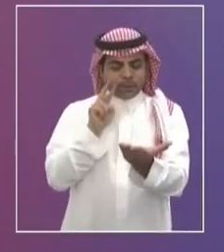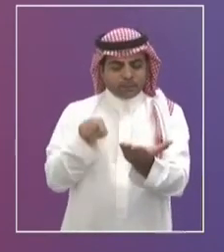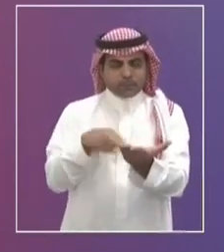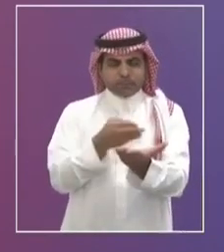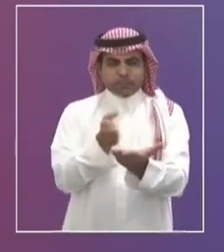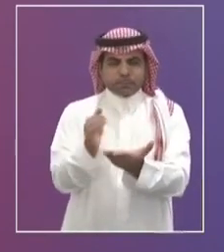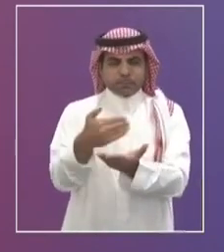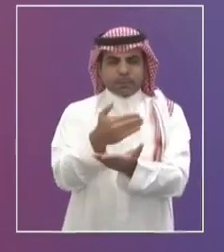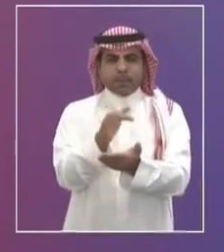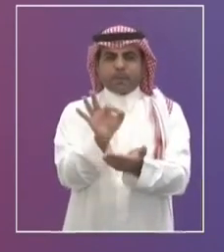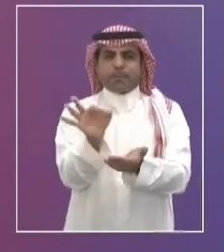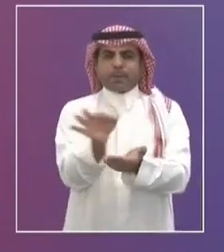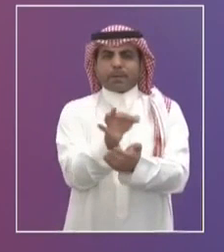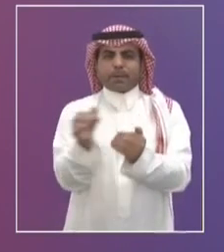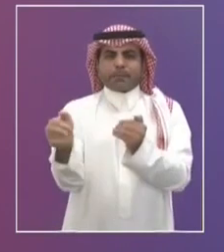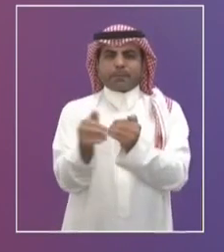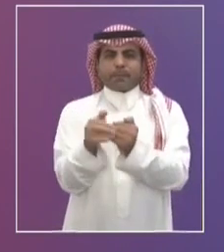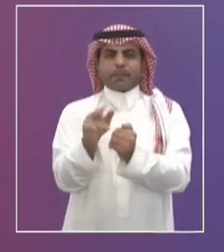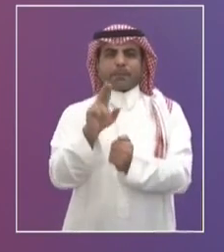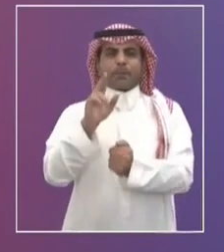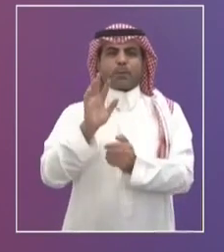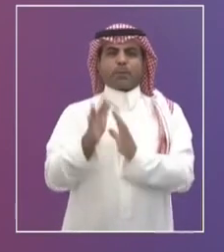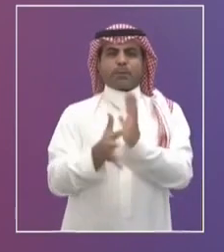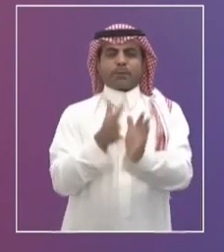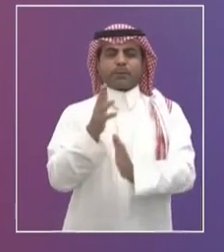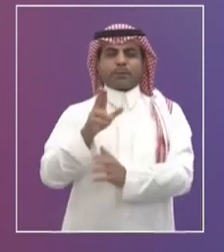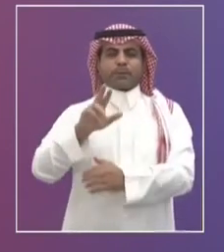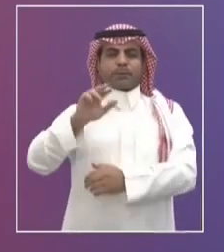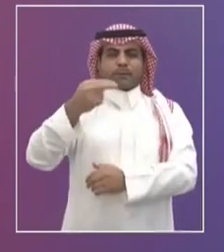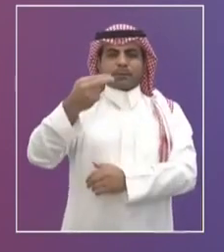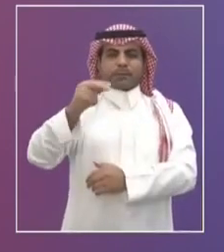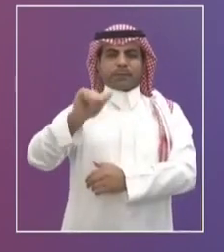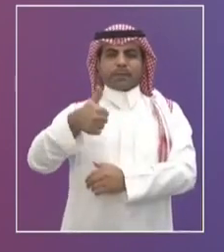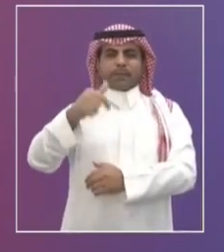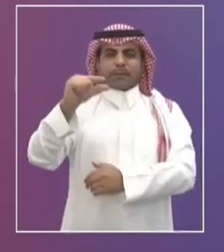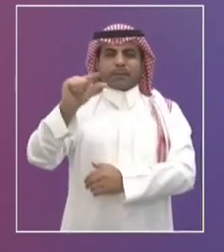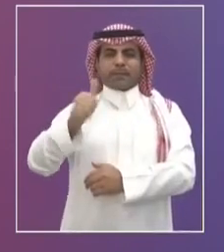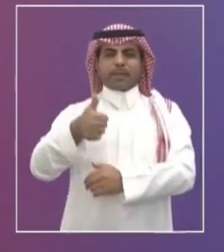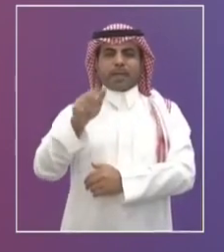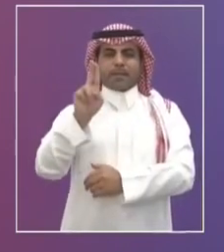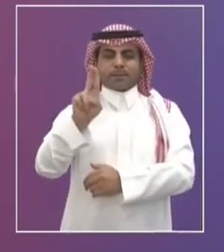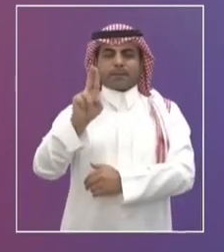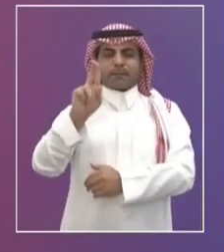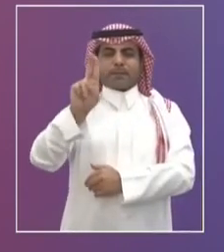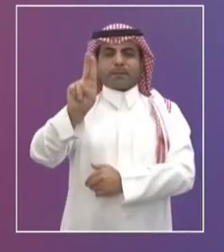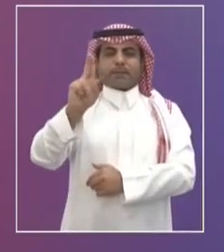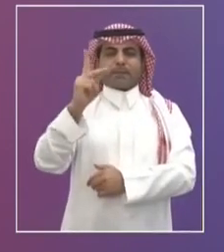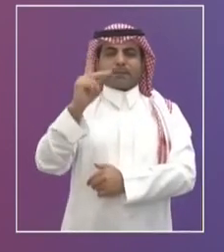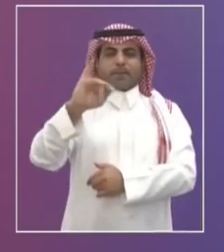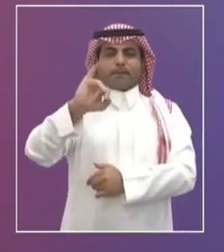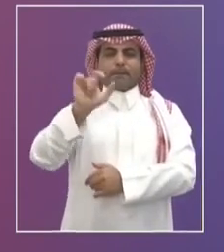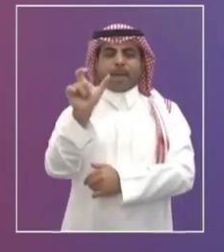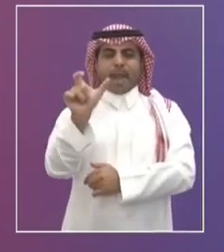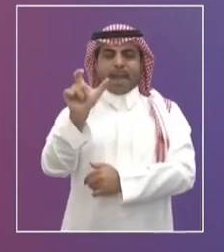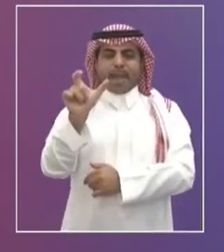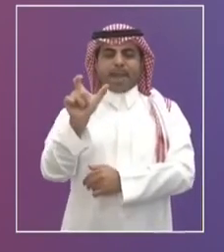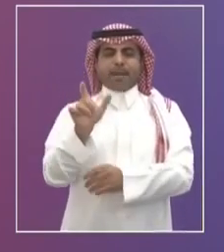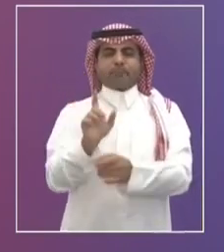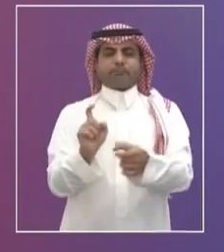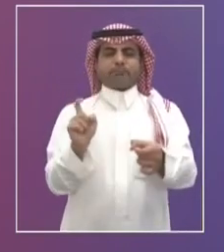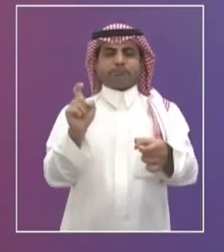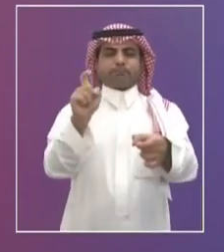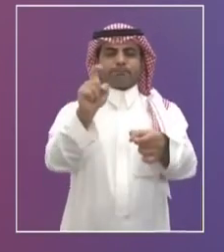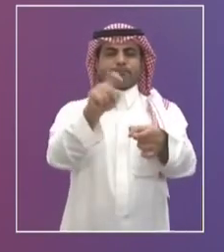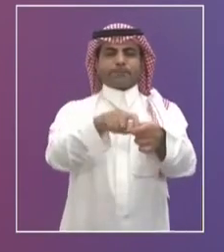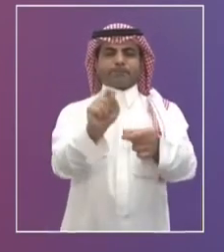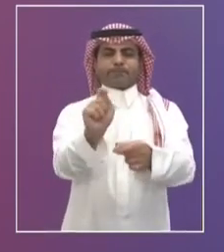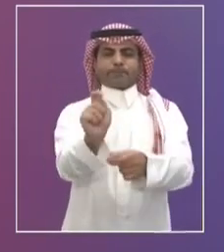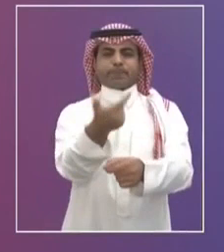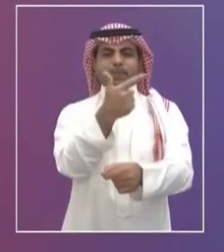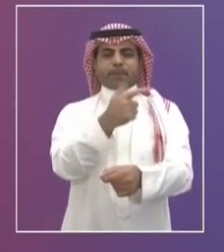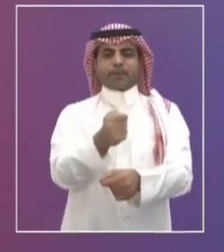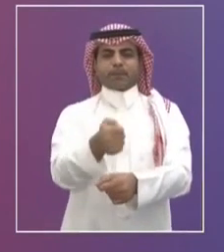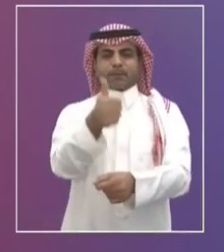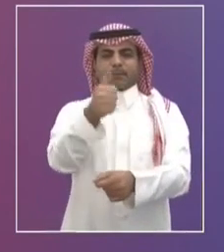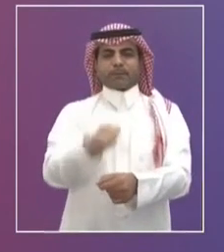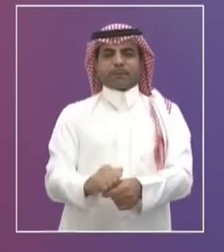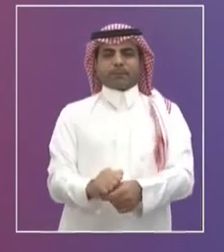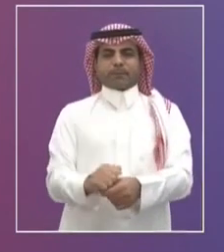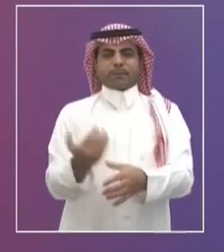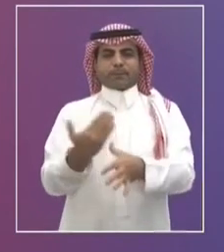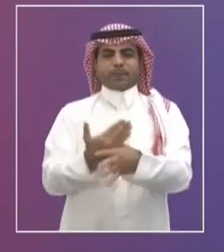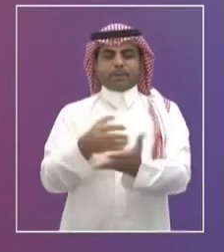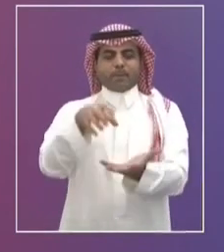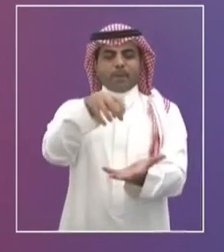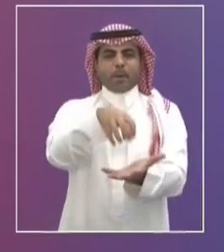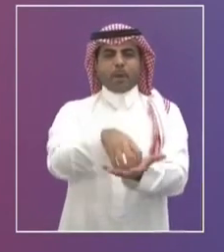واستخدام كلمتي عيادات تطمن، وستصل بإذن الله إلى الموقع المخصص في